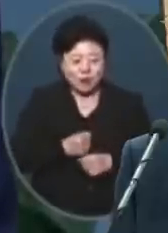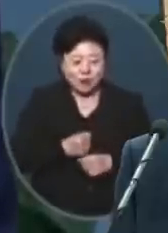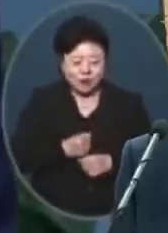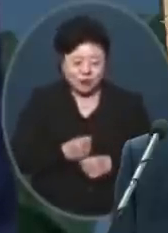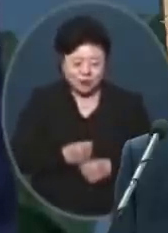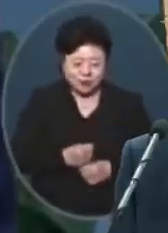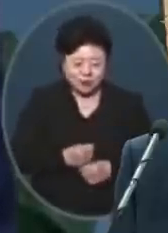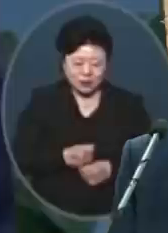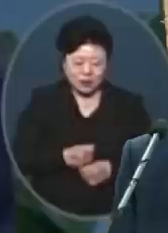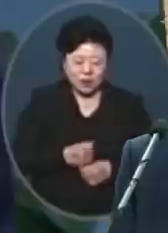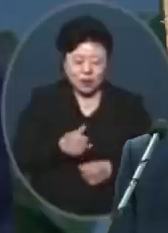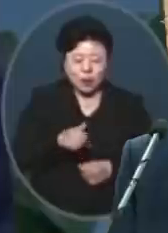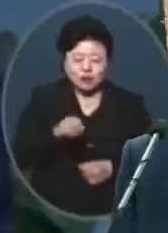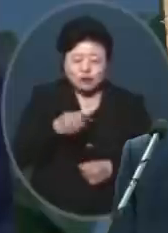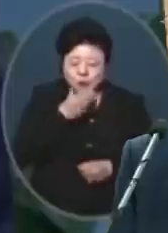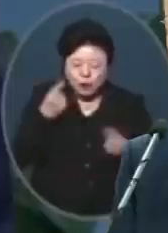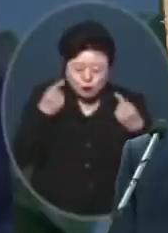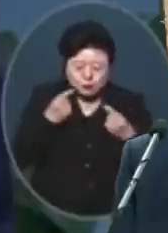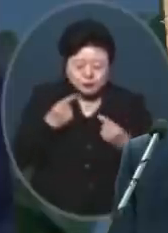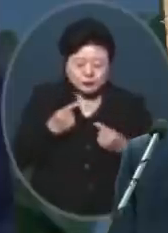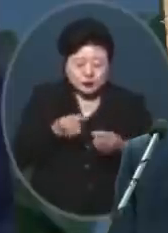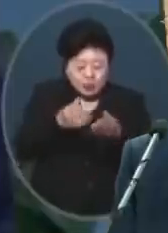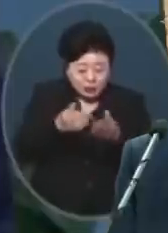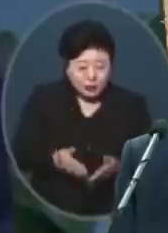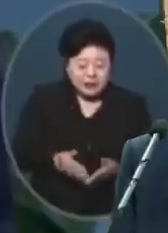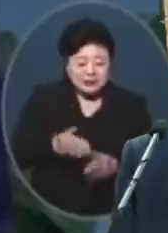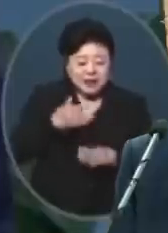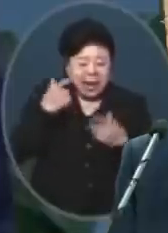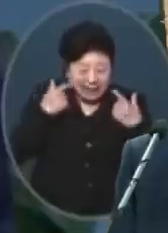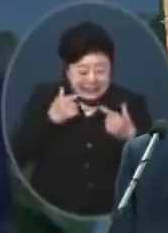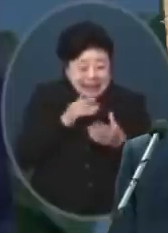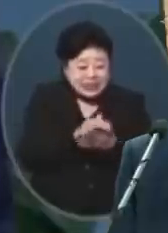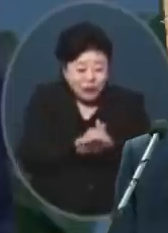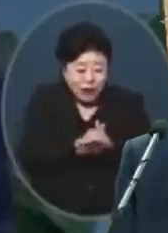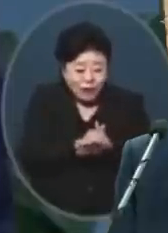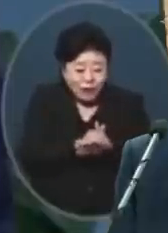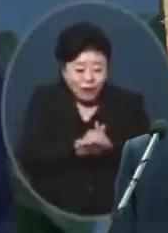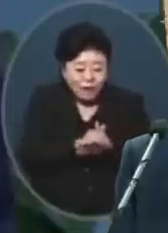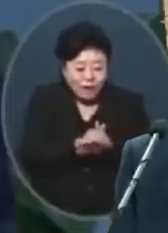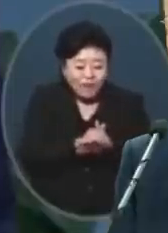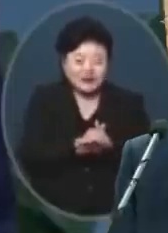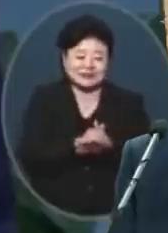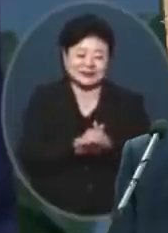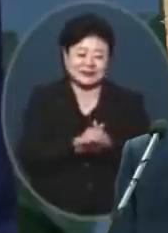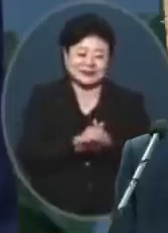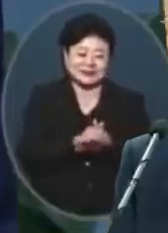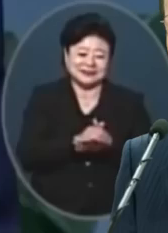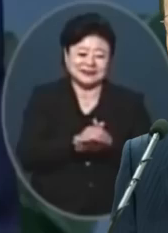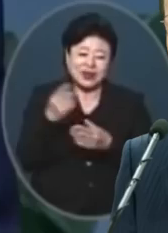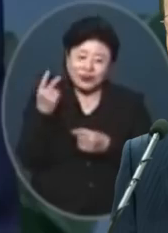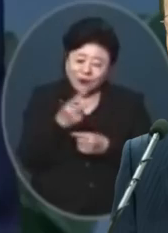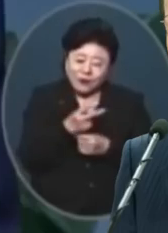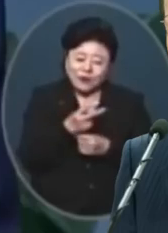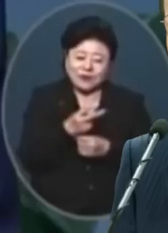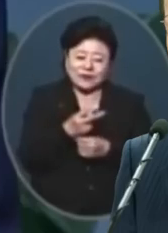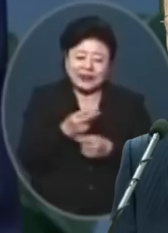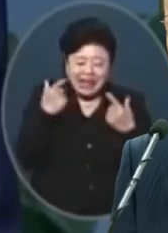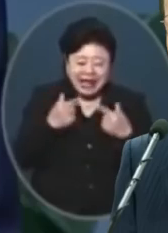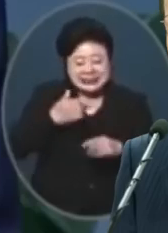동시에 의정부음을 통해서 항상 기도 하와